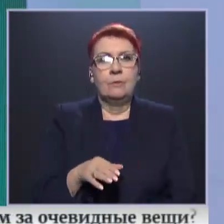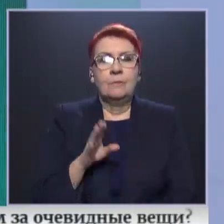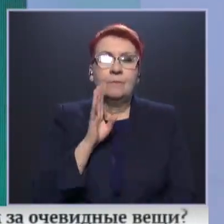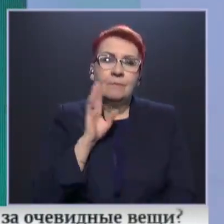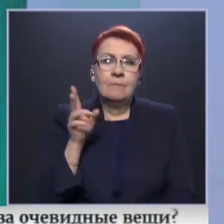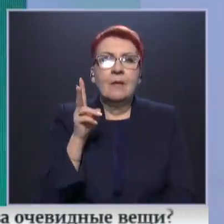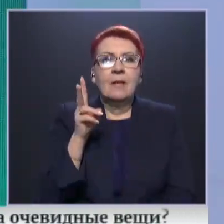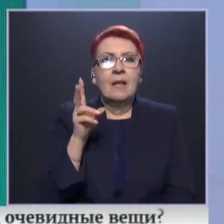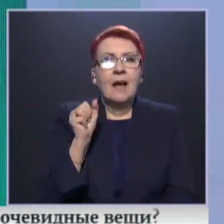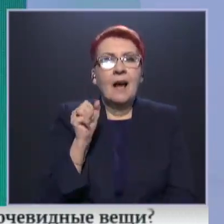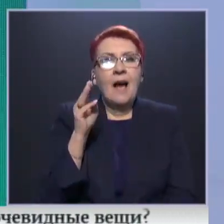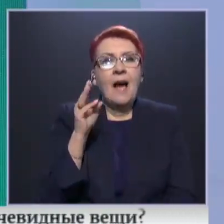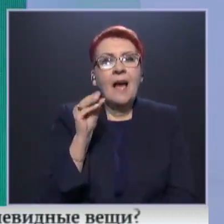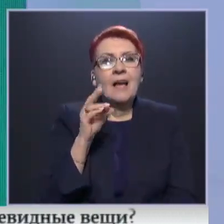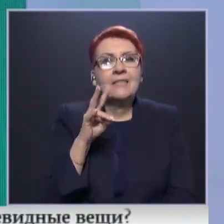Катенька.